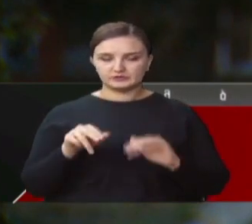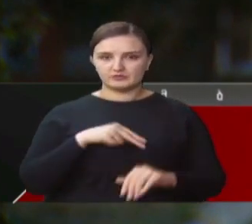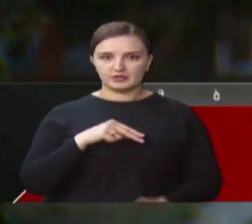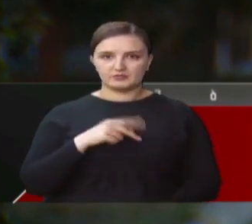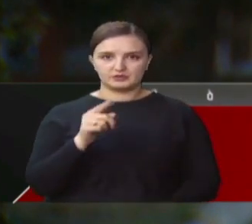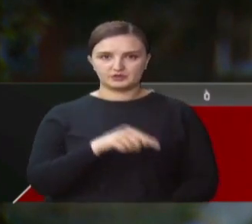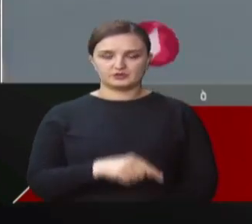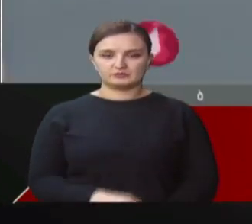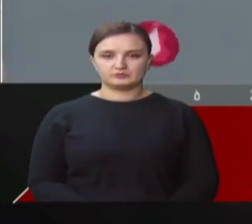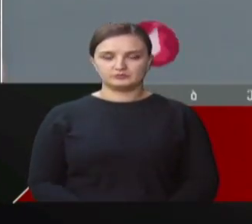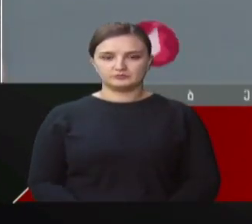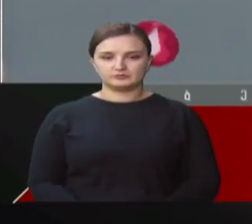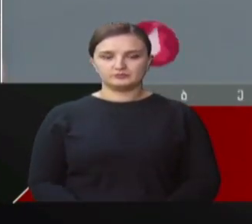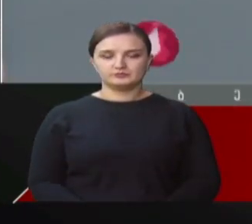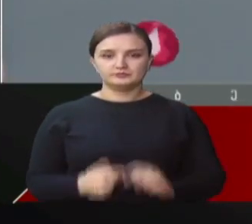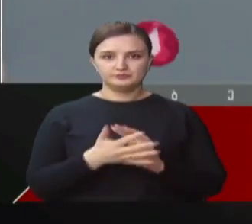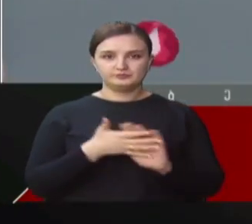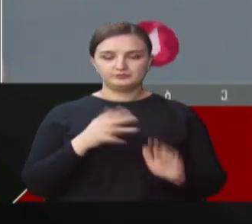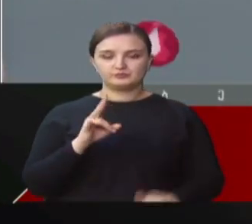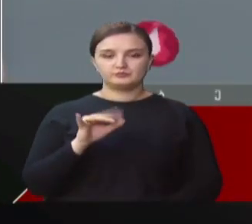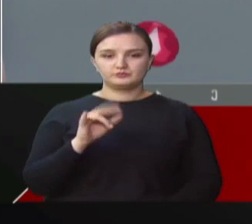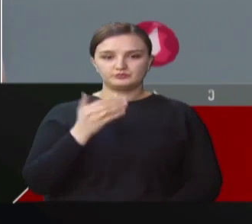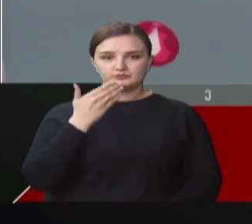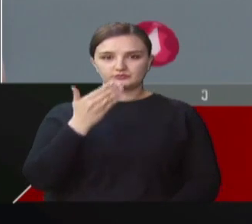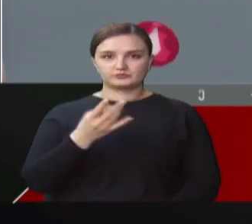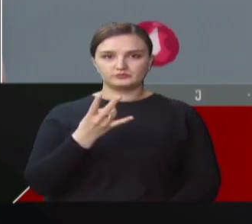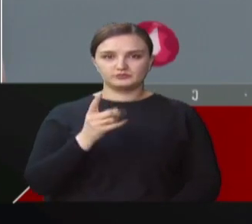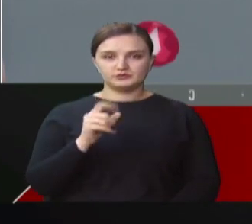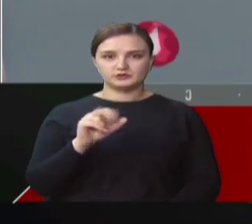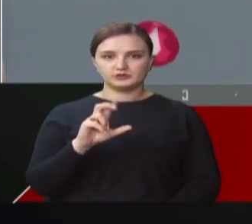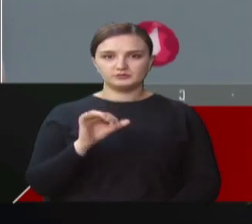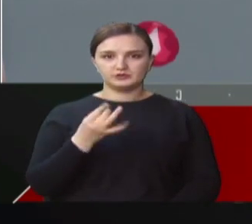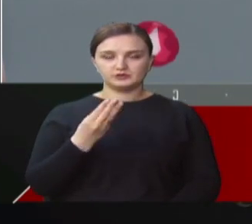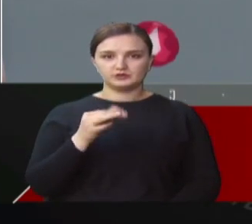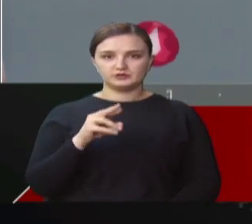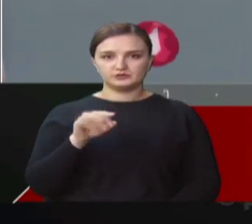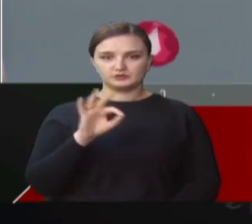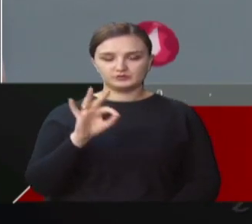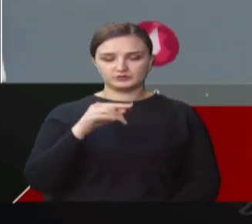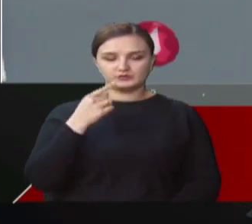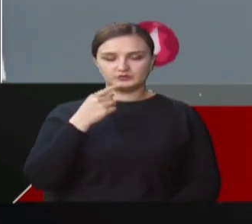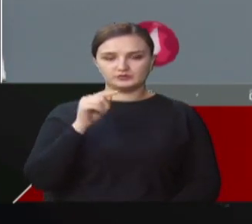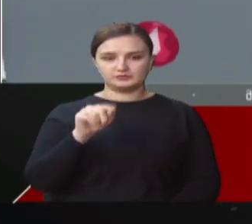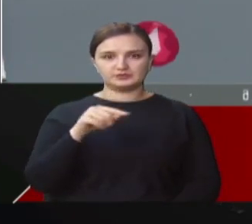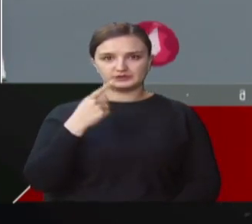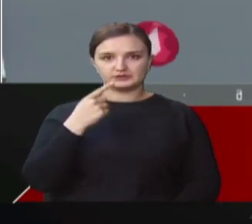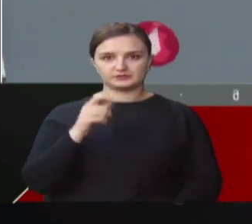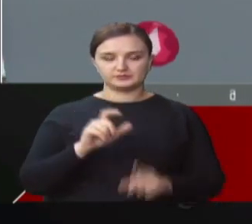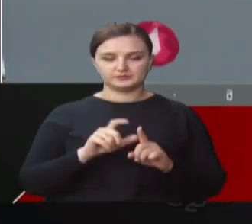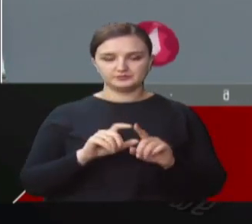ყოფნას. განსაკუთრებით ქავატონო, აუცილებლად უნდა კითხოთ ლევან ხაბეიშვილის განცხადებაზე, სადაც ის ამბობს, რომ მან განაცხადა,